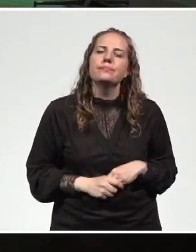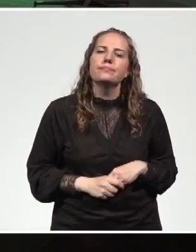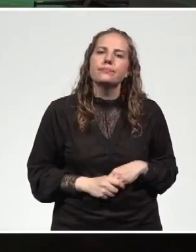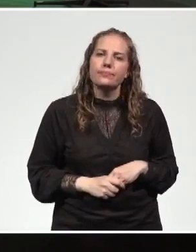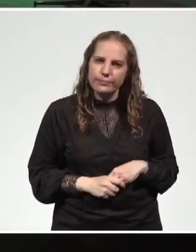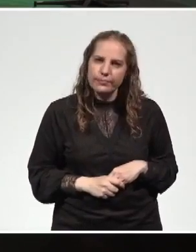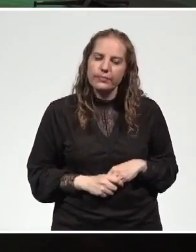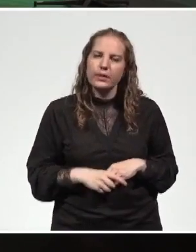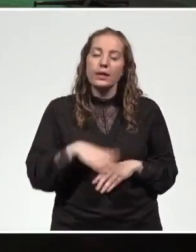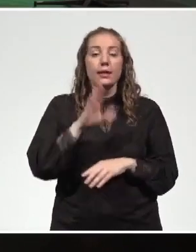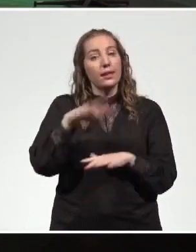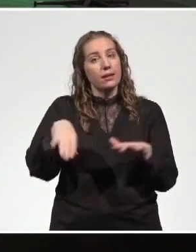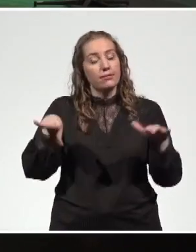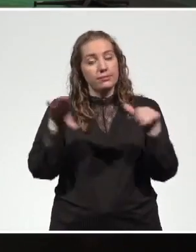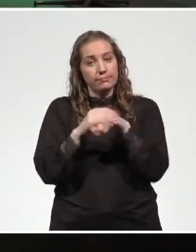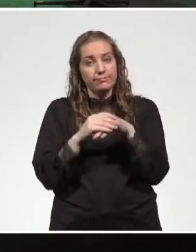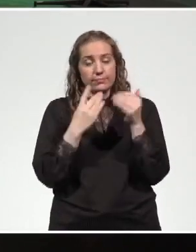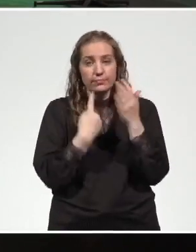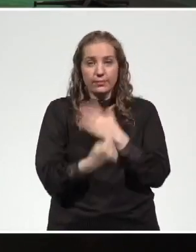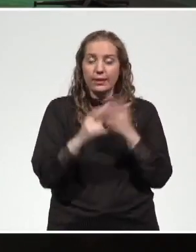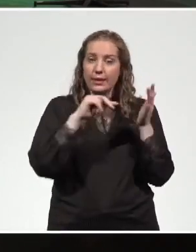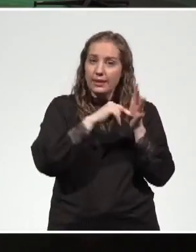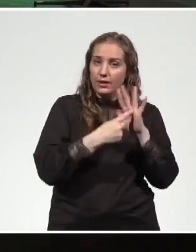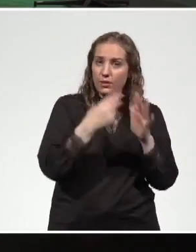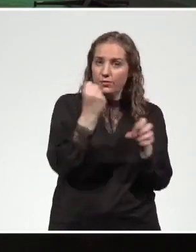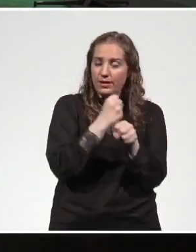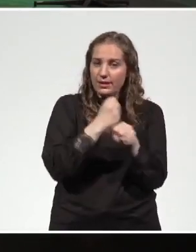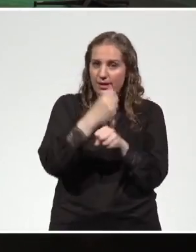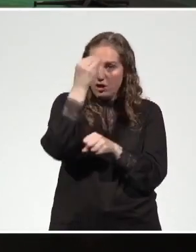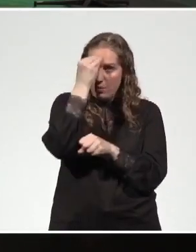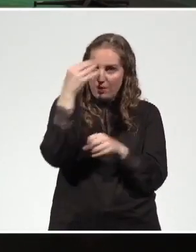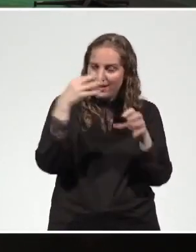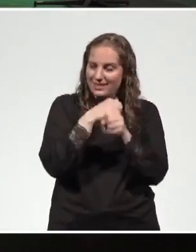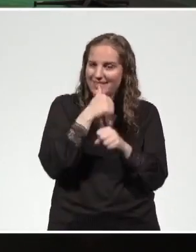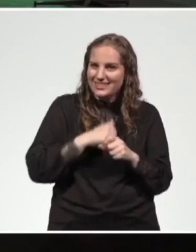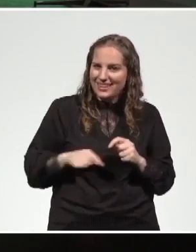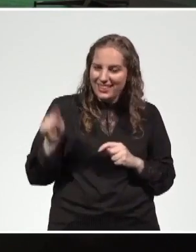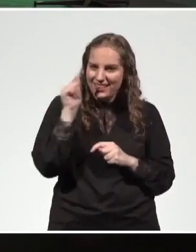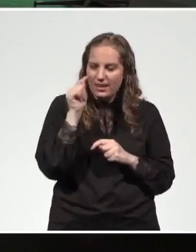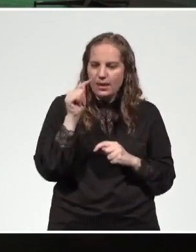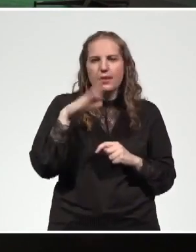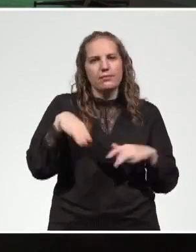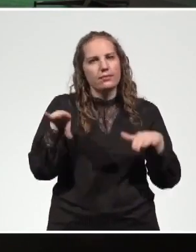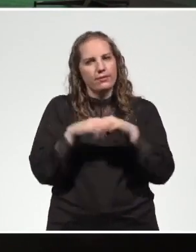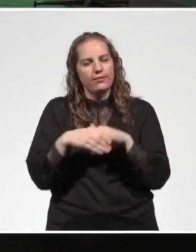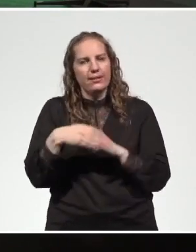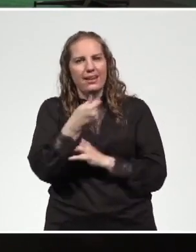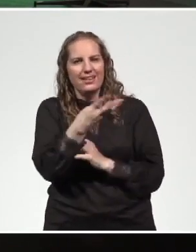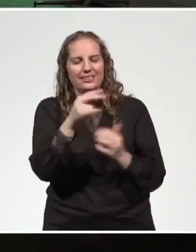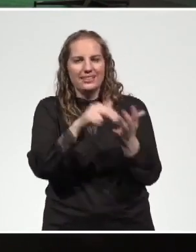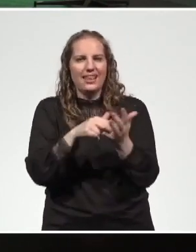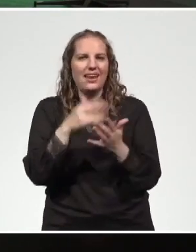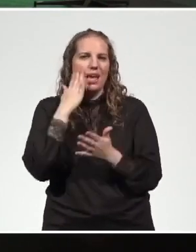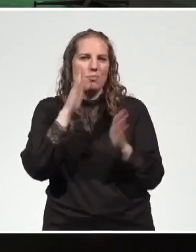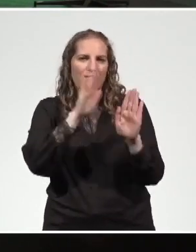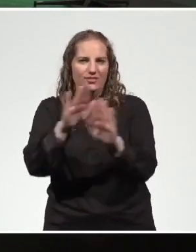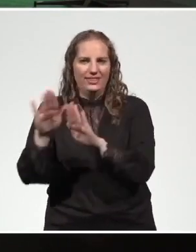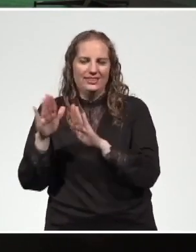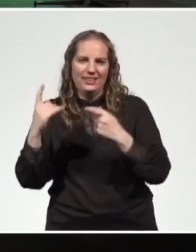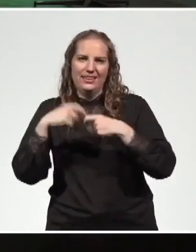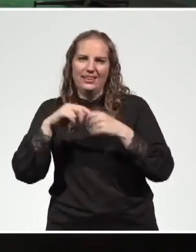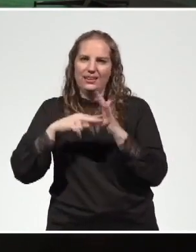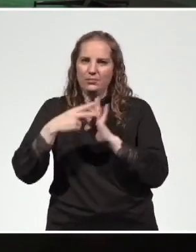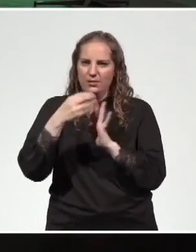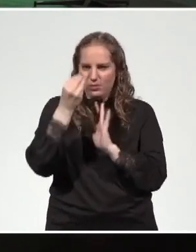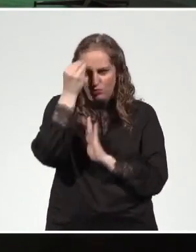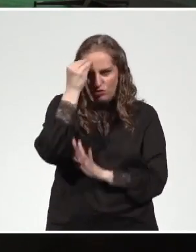Tryggja þarf aðgengi að iðn- og verknámi landið allt, greina þarf möguleika á fleiri heimavistarímum í tengslum við iðnámsskóla